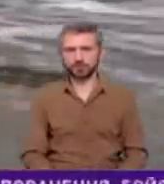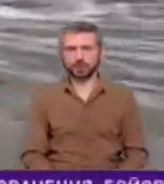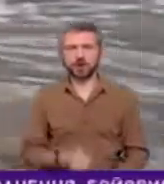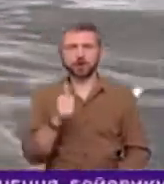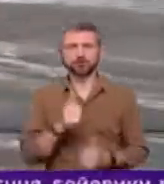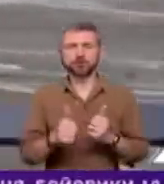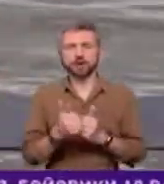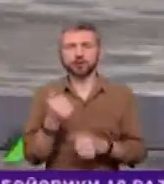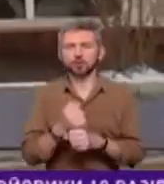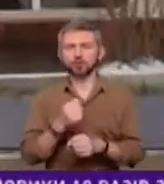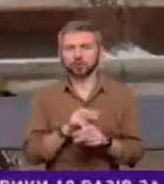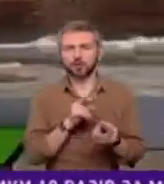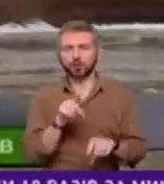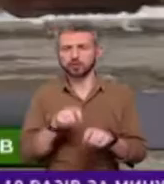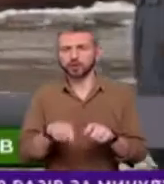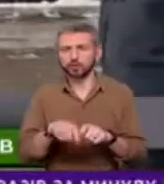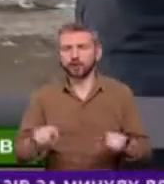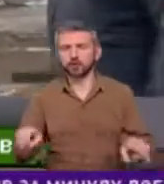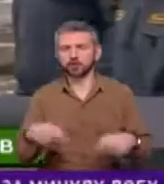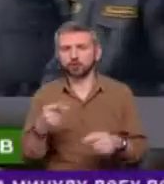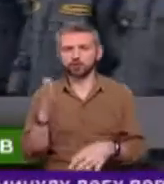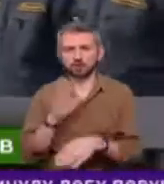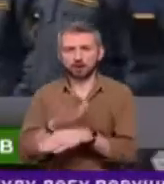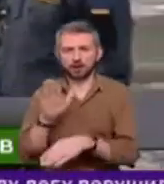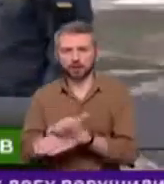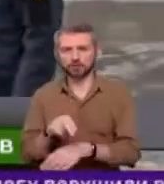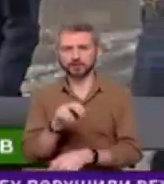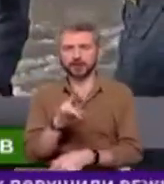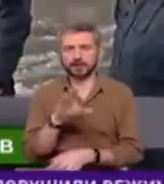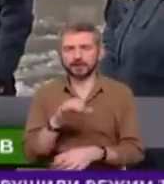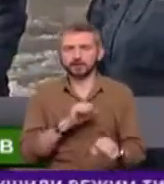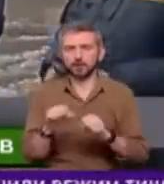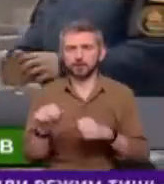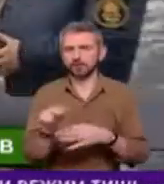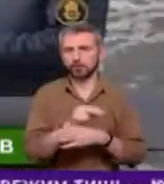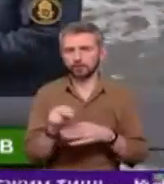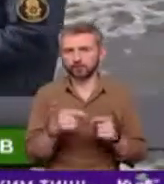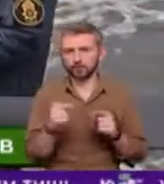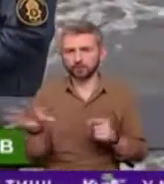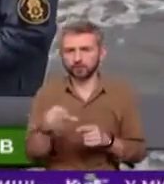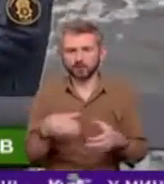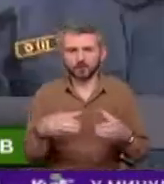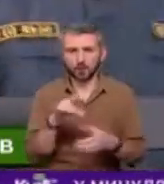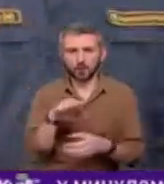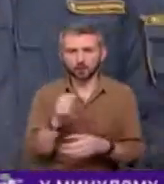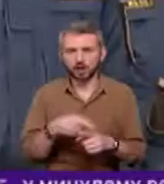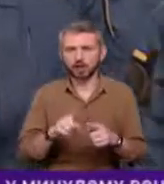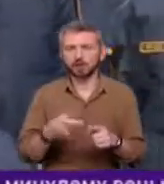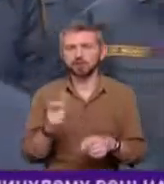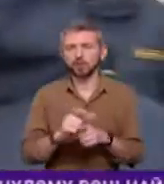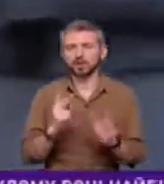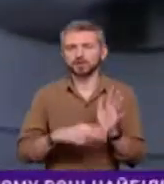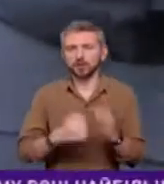Щодня його робота – контролювати, організовувати, наказувати. Денис керує виховним процесом цілої роти, а це понад